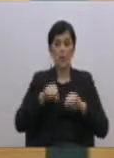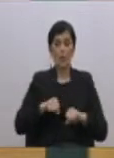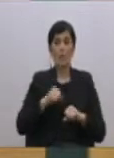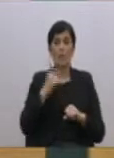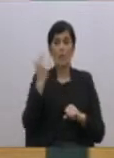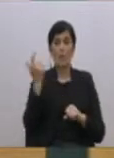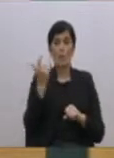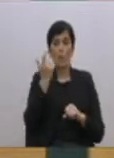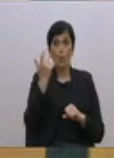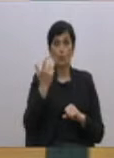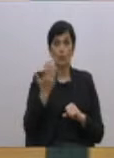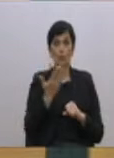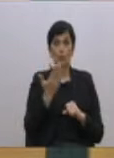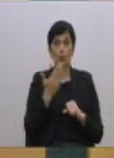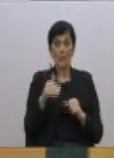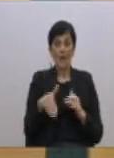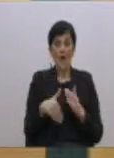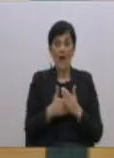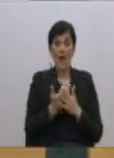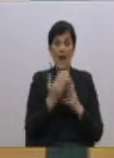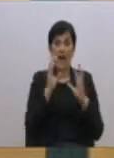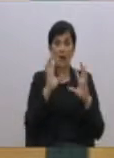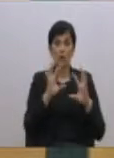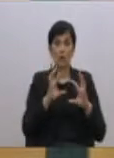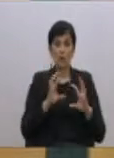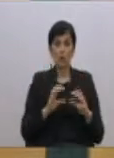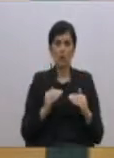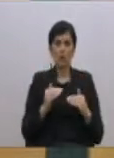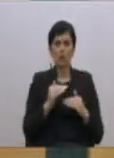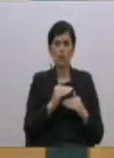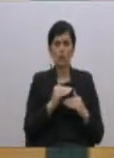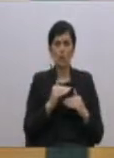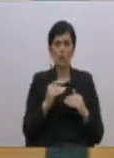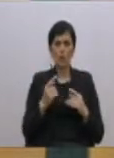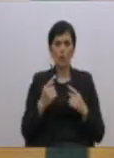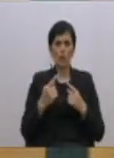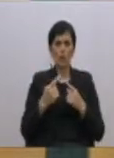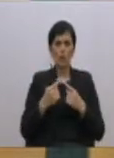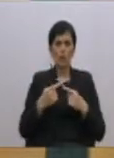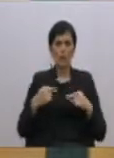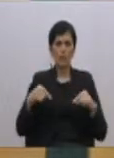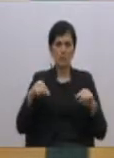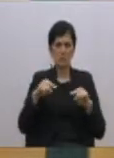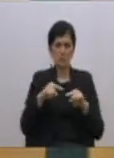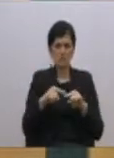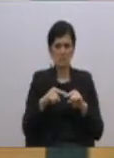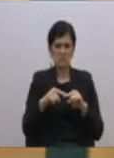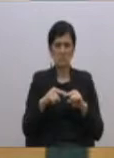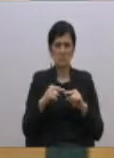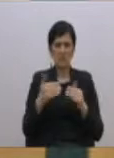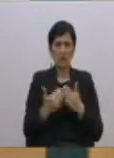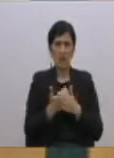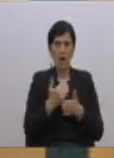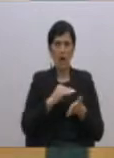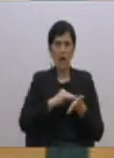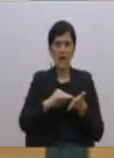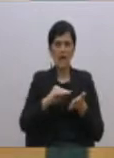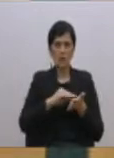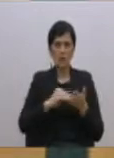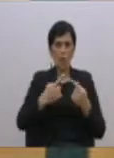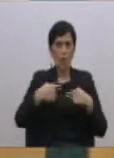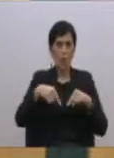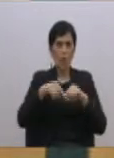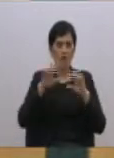უფლებამოსილება, რომელიც ახალი კონსტიტუციის და ახალ ორგანული კანონის, უბრალოდ კონსტიტუციის ახალი რედაქციის და ორგანული